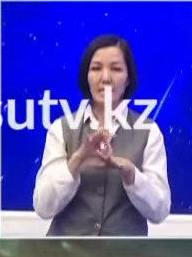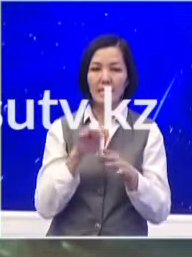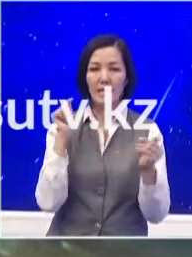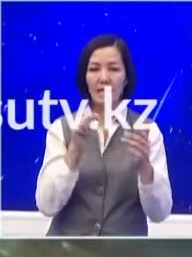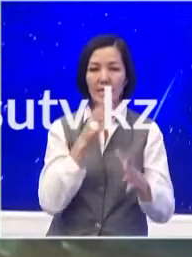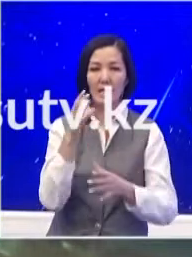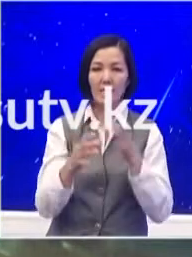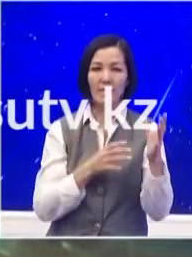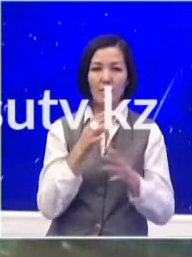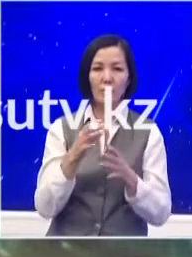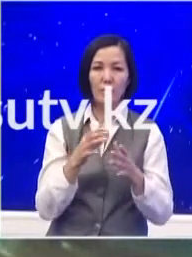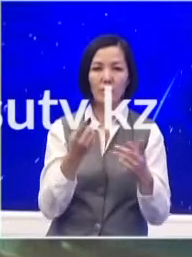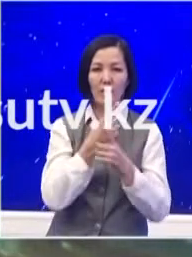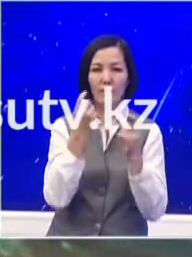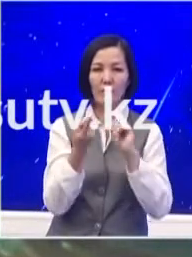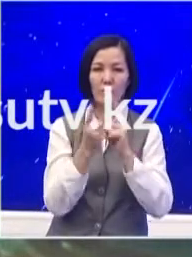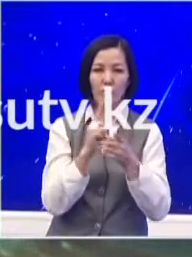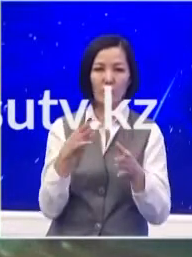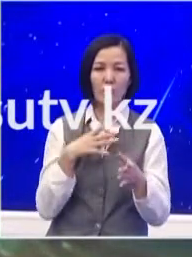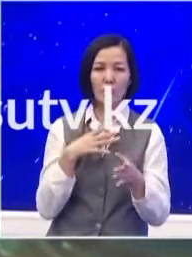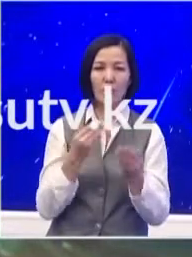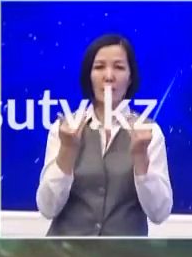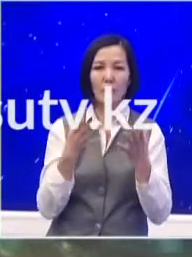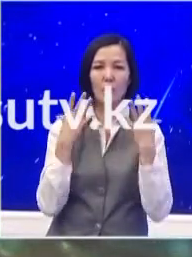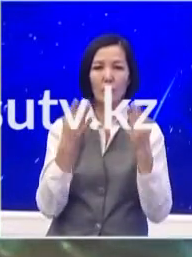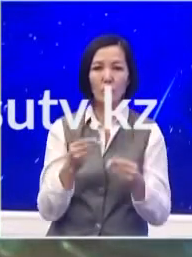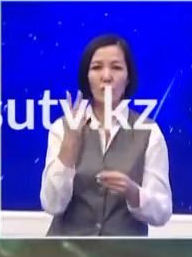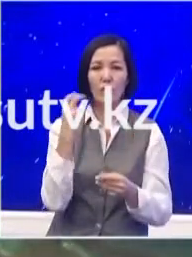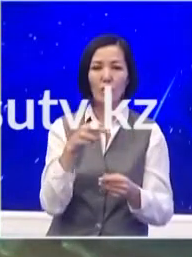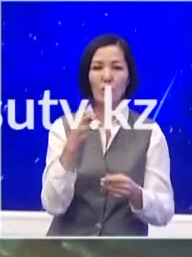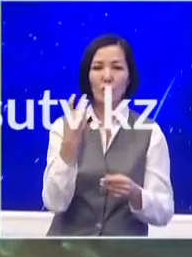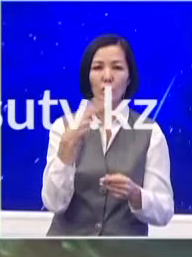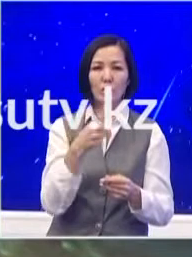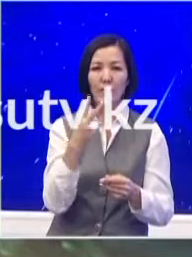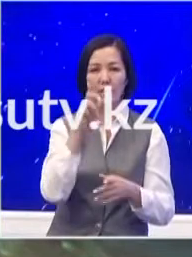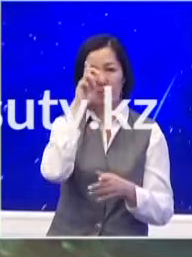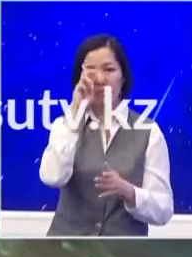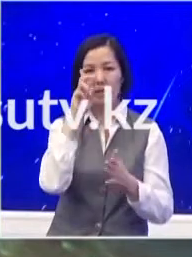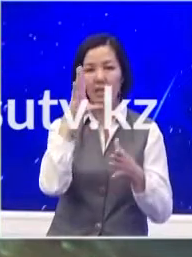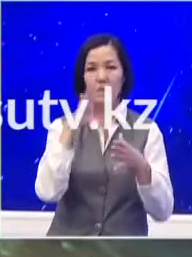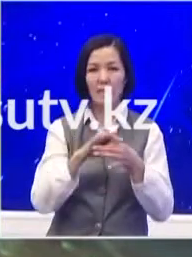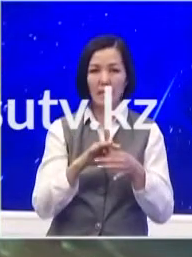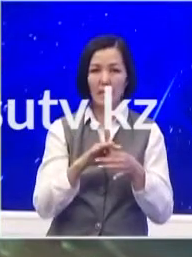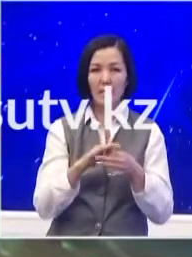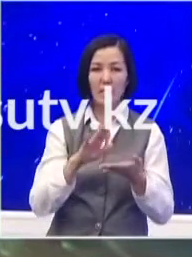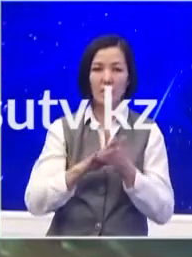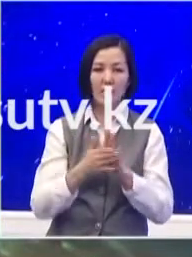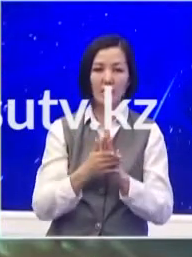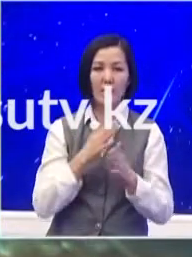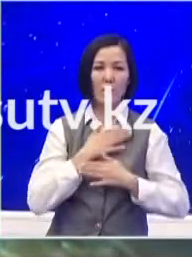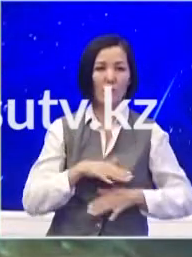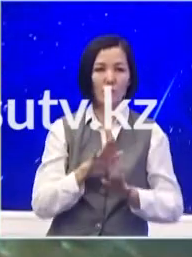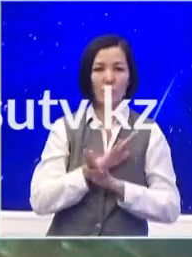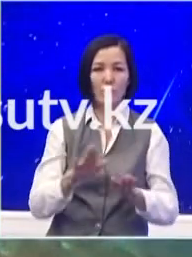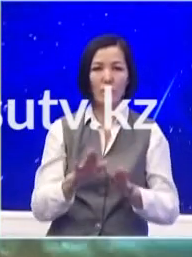әлемдік ақпар күн сайын өзгеріп жатыр. Қазірге COVID-19 вирусы 222 елде тіркелген. Ал елдегі эпидахуал көңіл